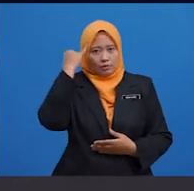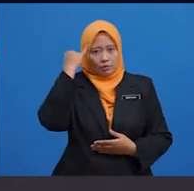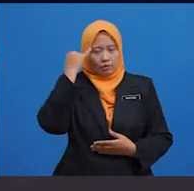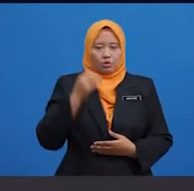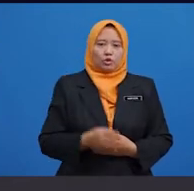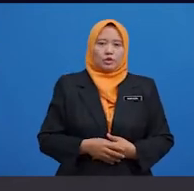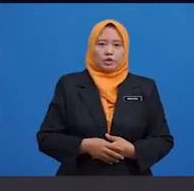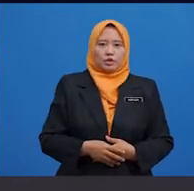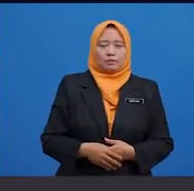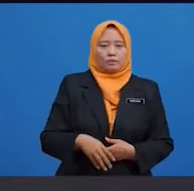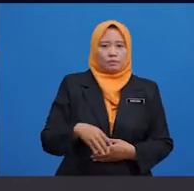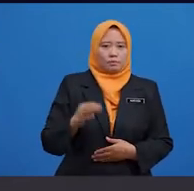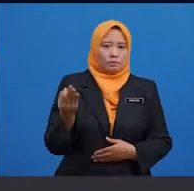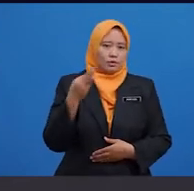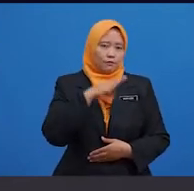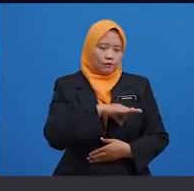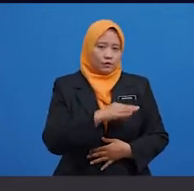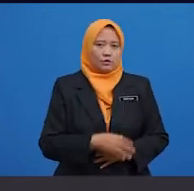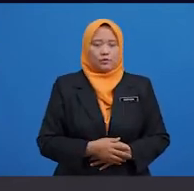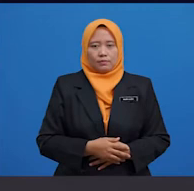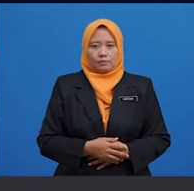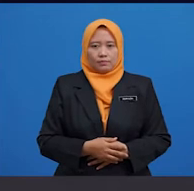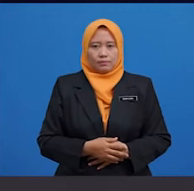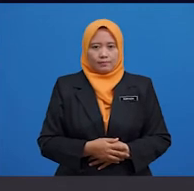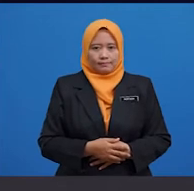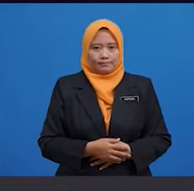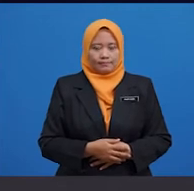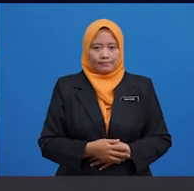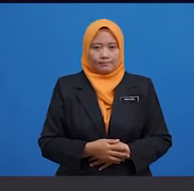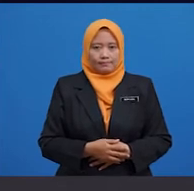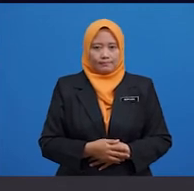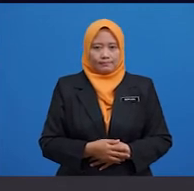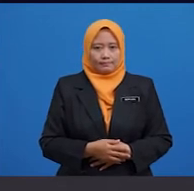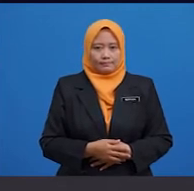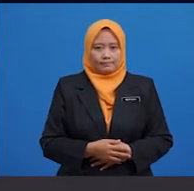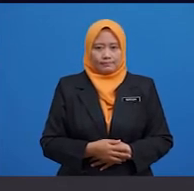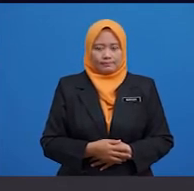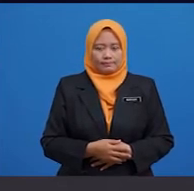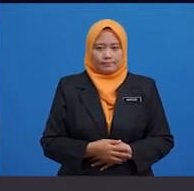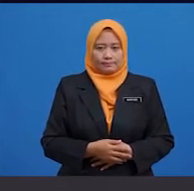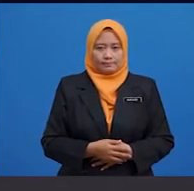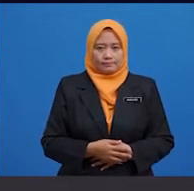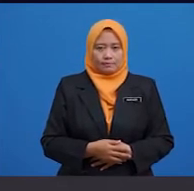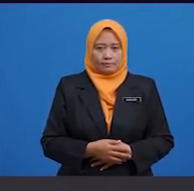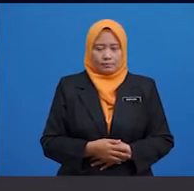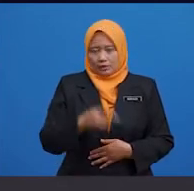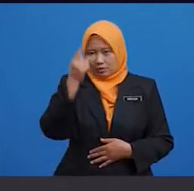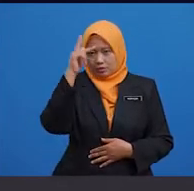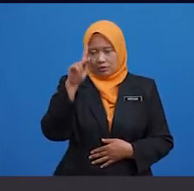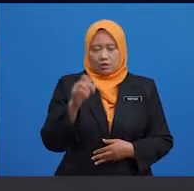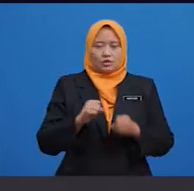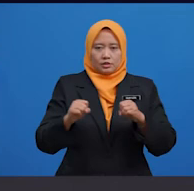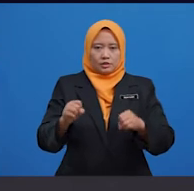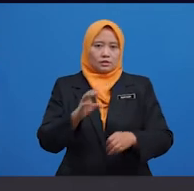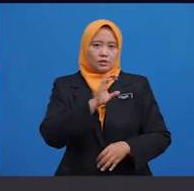dapat dipahami dan diaplikasikan dalam kehidupan seharian, kerana sistem kardiovaskular